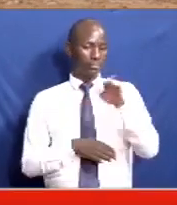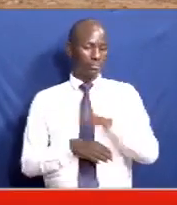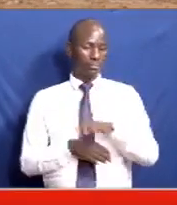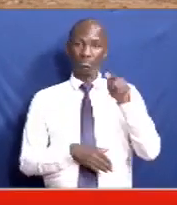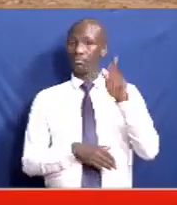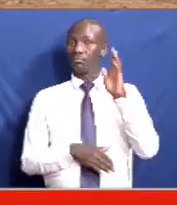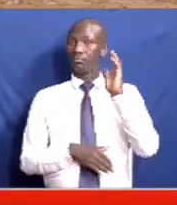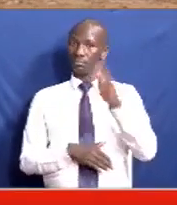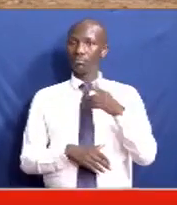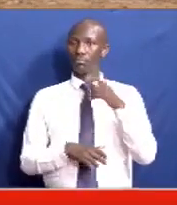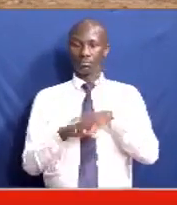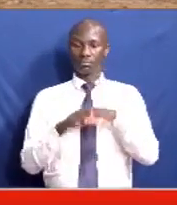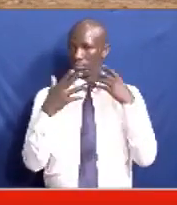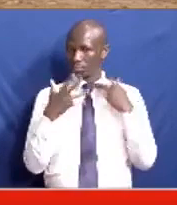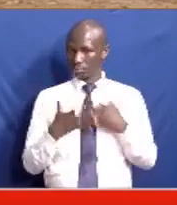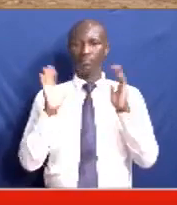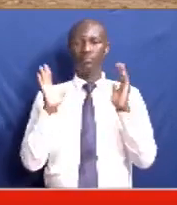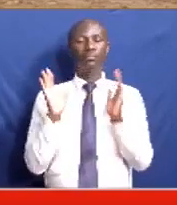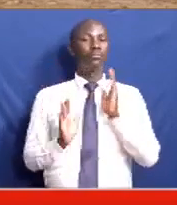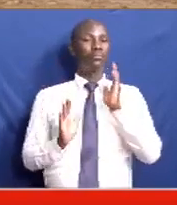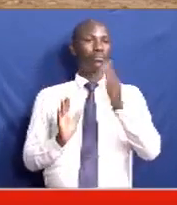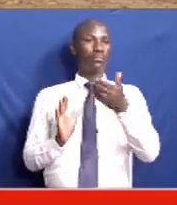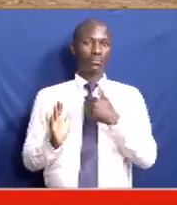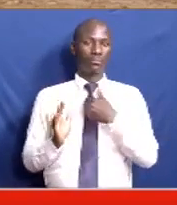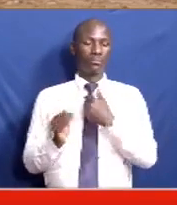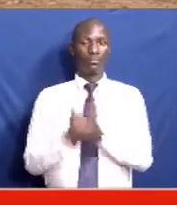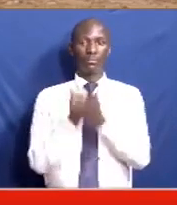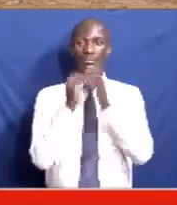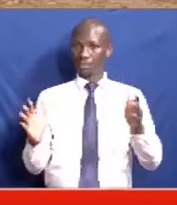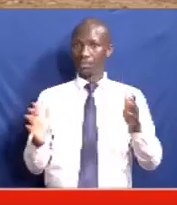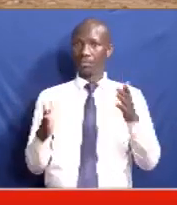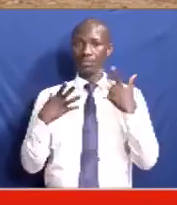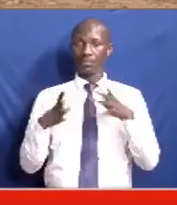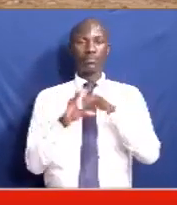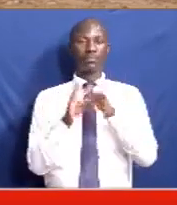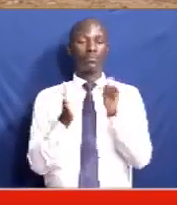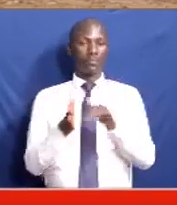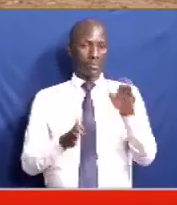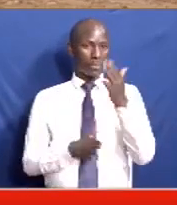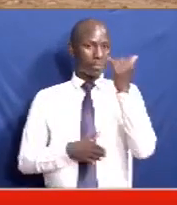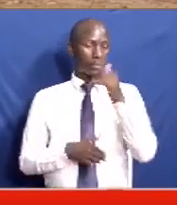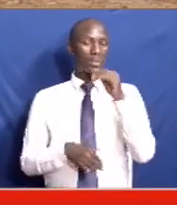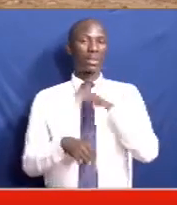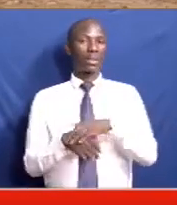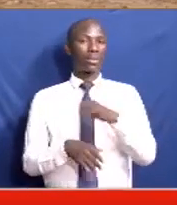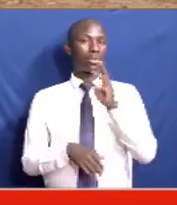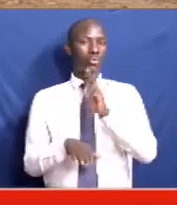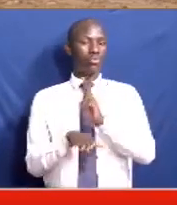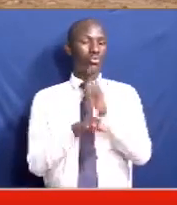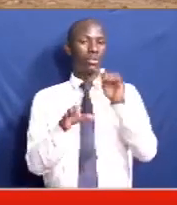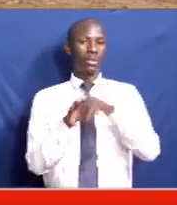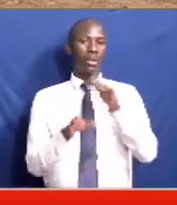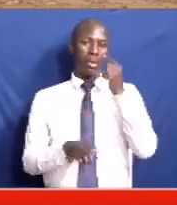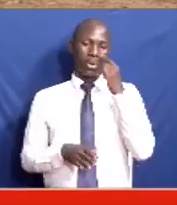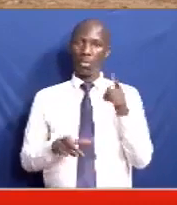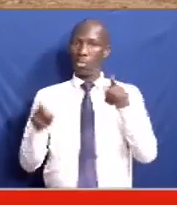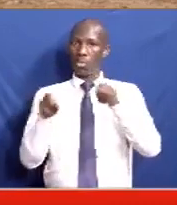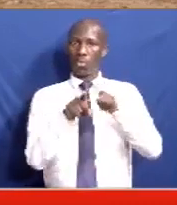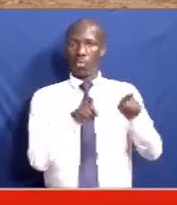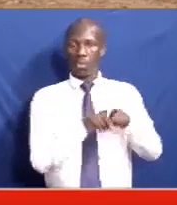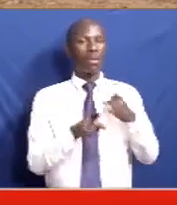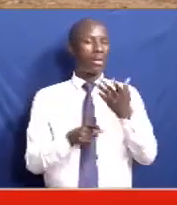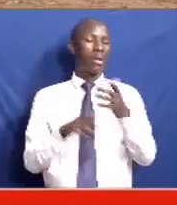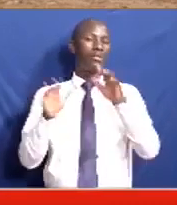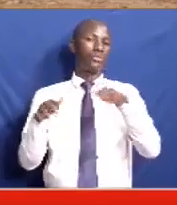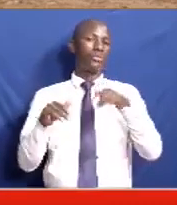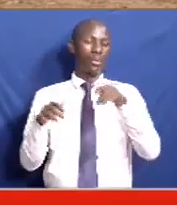kwe kwa atu wami na kuthela uwezi wa uite kia kwa nene kalima kisio kiu kwa kwa dhamai kwa takiucha kutumi ya mesine yo undumwe na